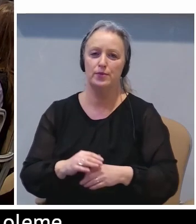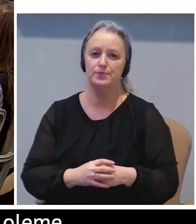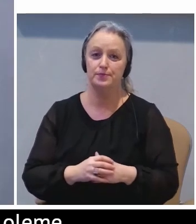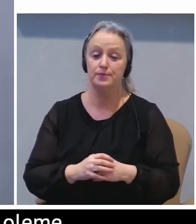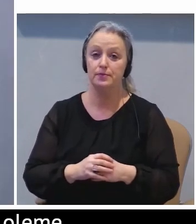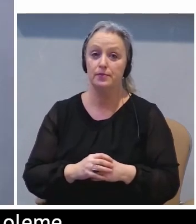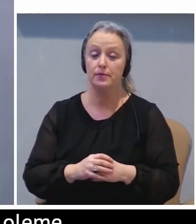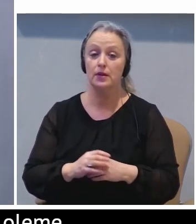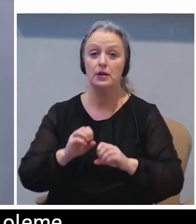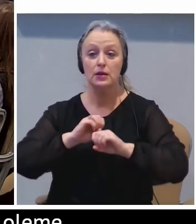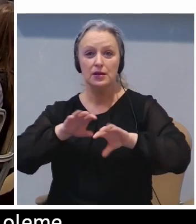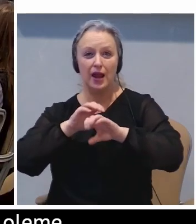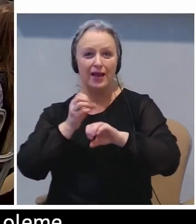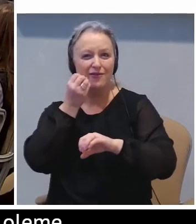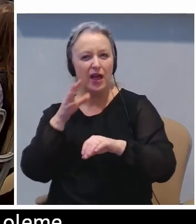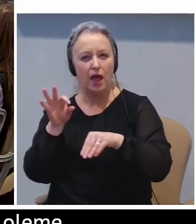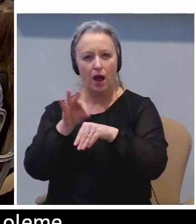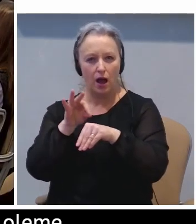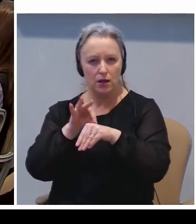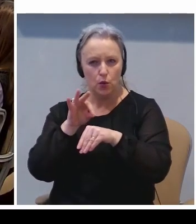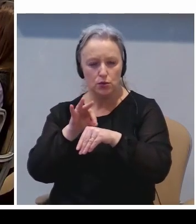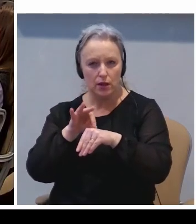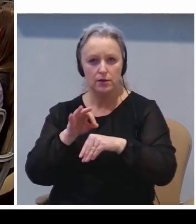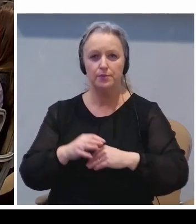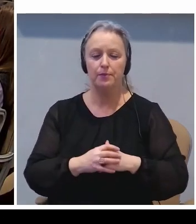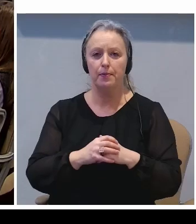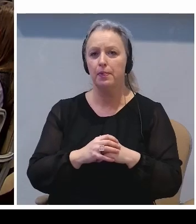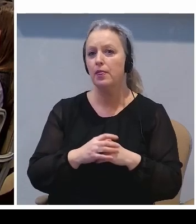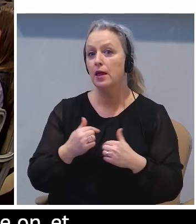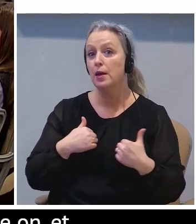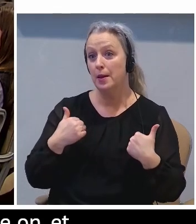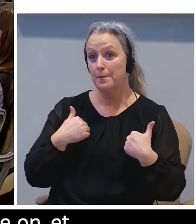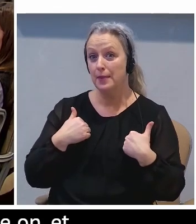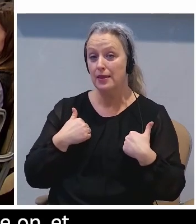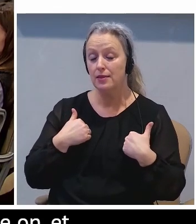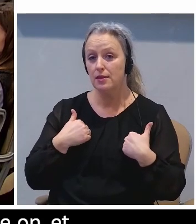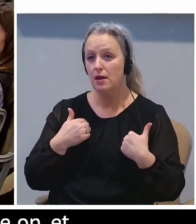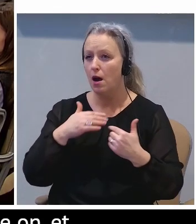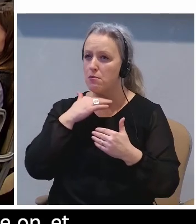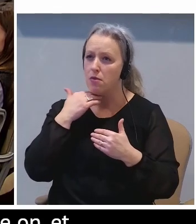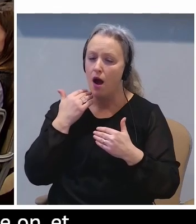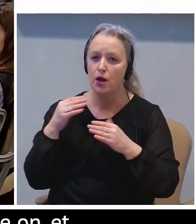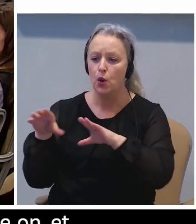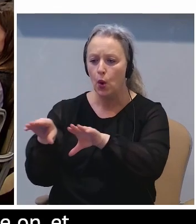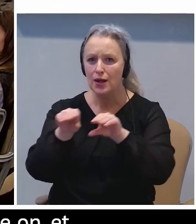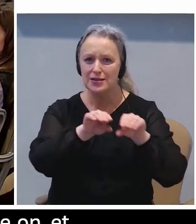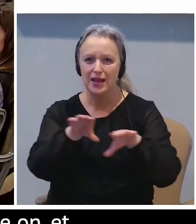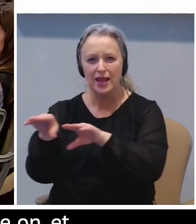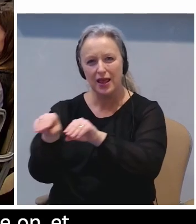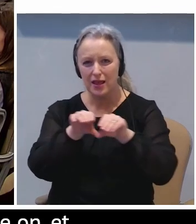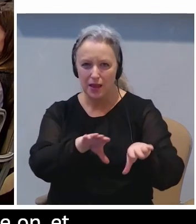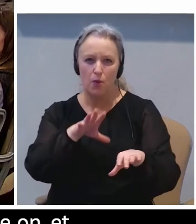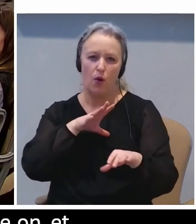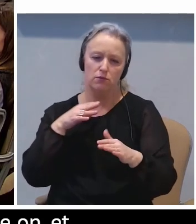Kui rääkida verehaigustest, siis mina olen teinud läbi palju siirdamisi verehaigustega